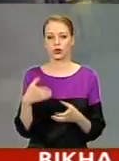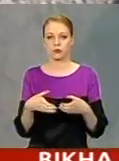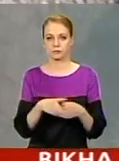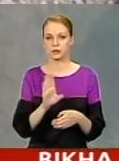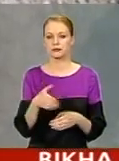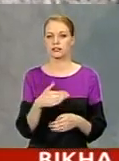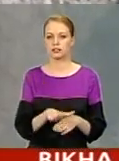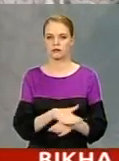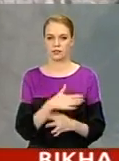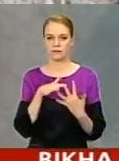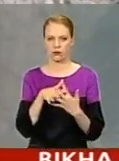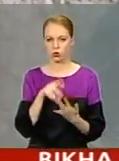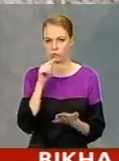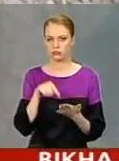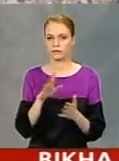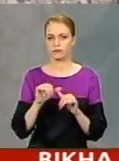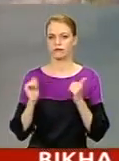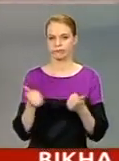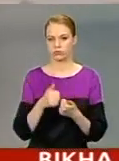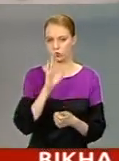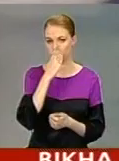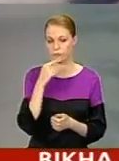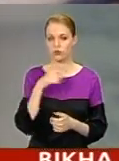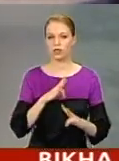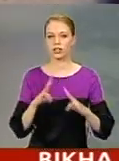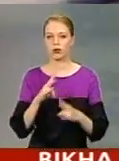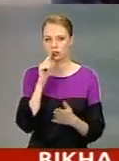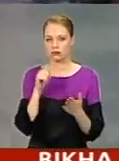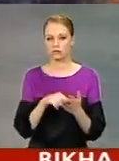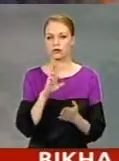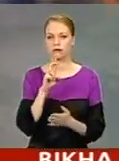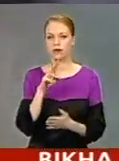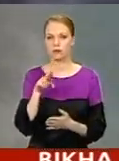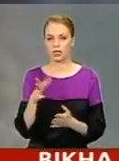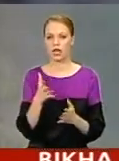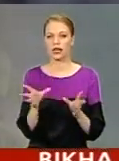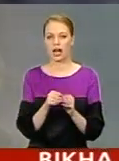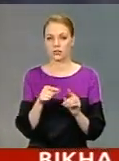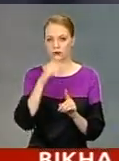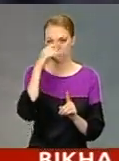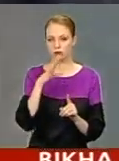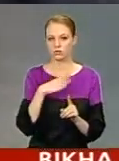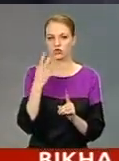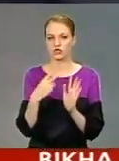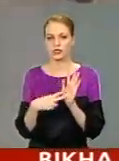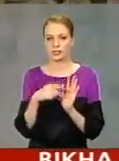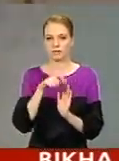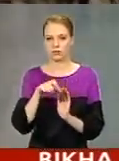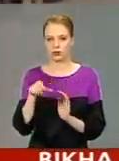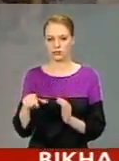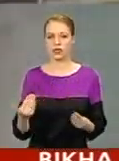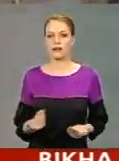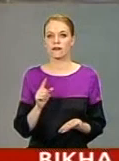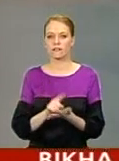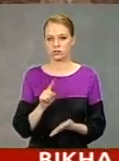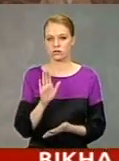після тривалого бою опинився в оточенні ворога. Терористи поцілили у БМП, в якій разом із Сергієм було ще 7 бійців.